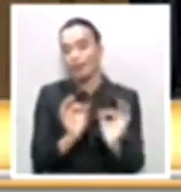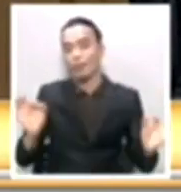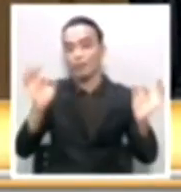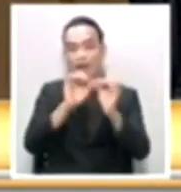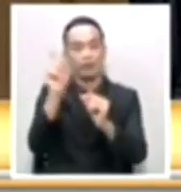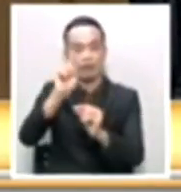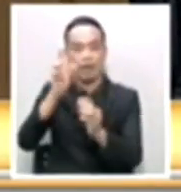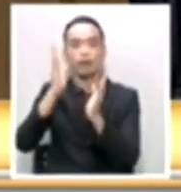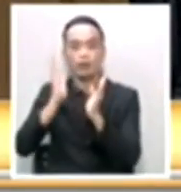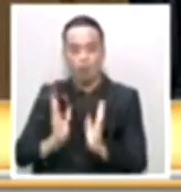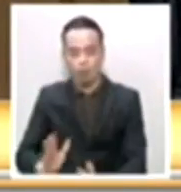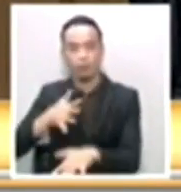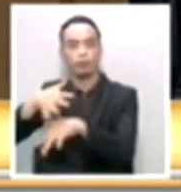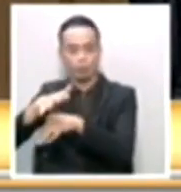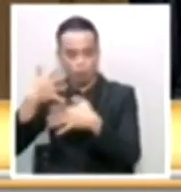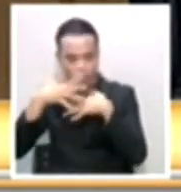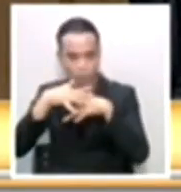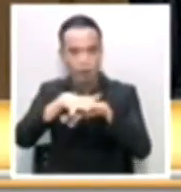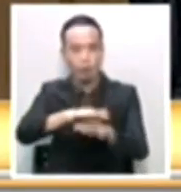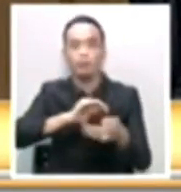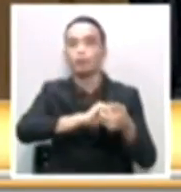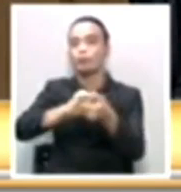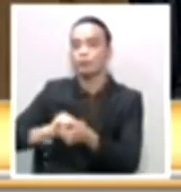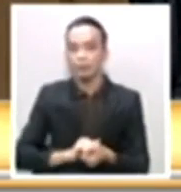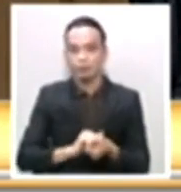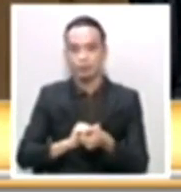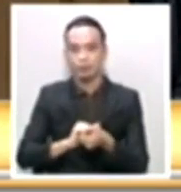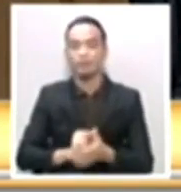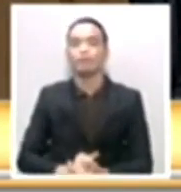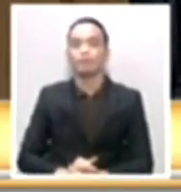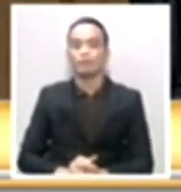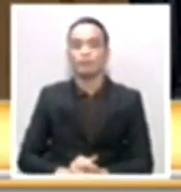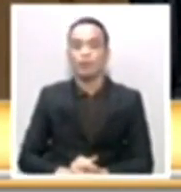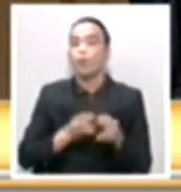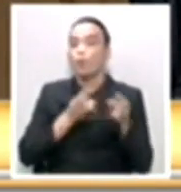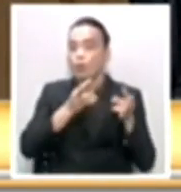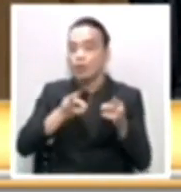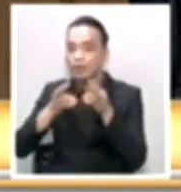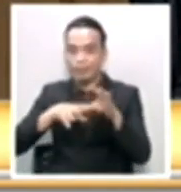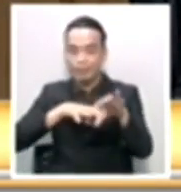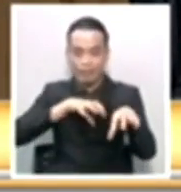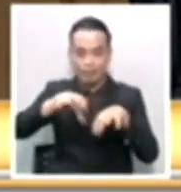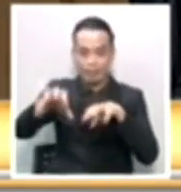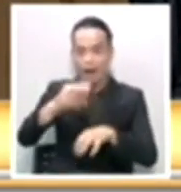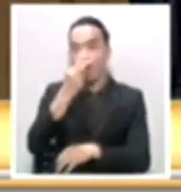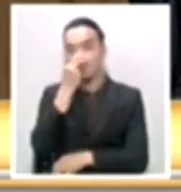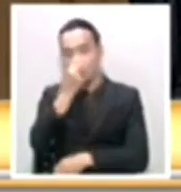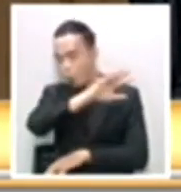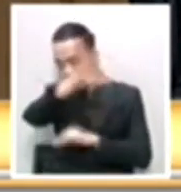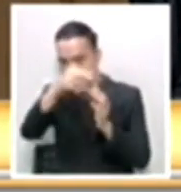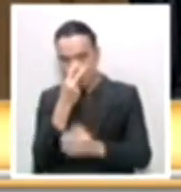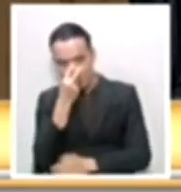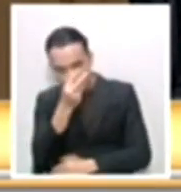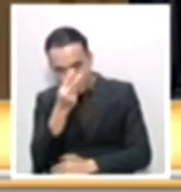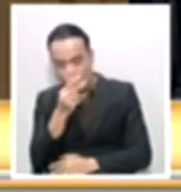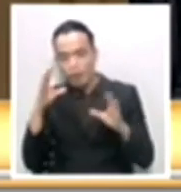ชนนะครับในการดำเนินการนั้นถ้าดูในภาพรวมแล้วนะครับการอนุรักษ์ทรัพยากรธรรมชาติ